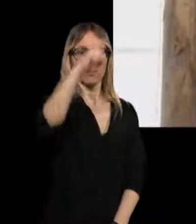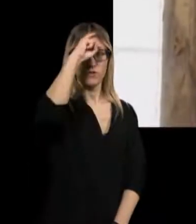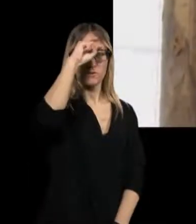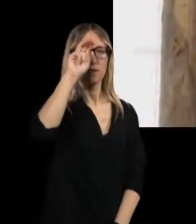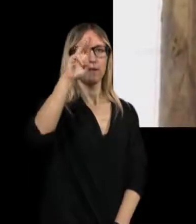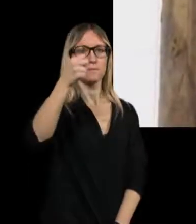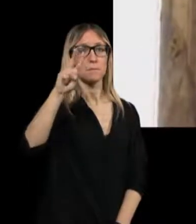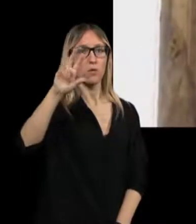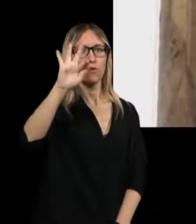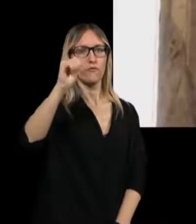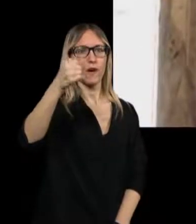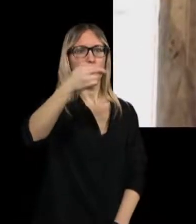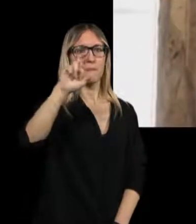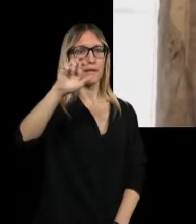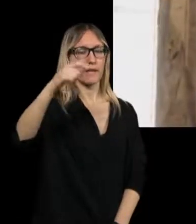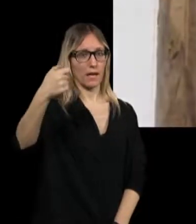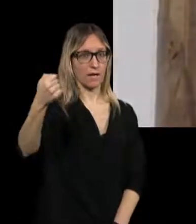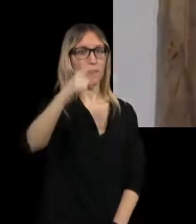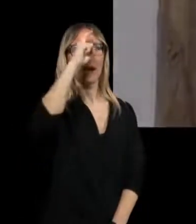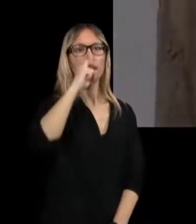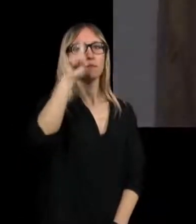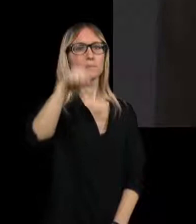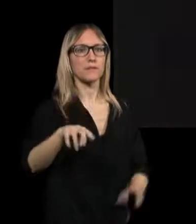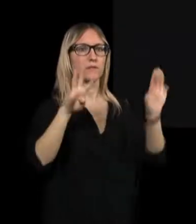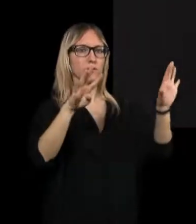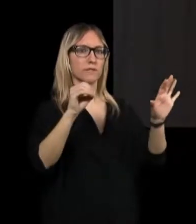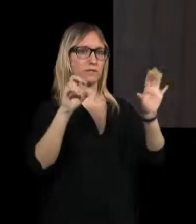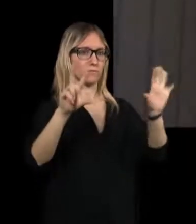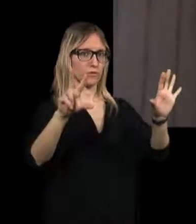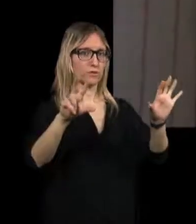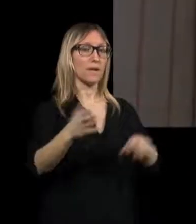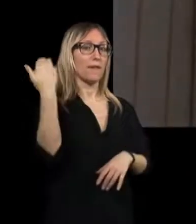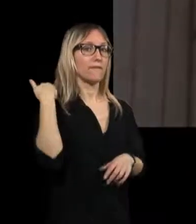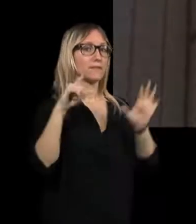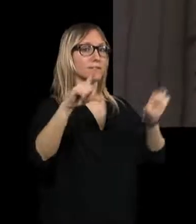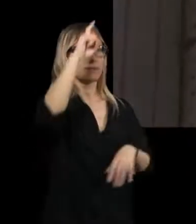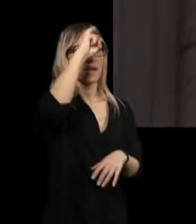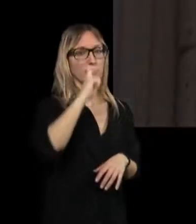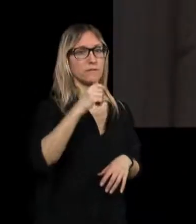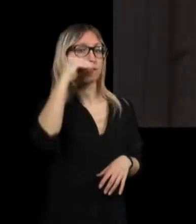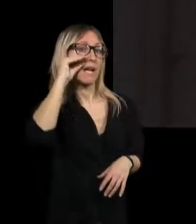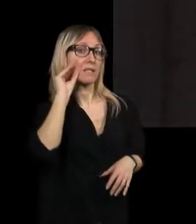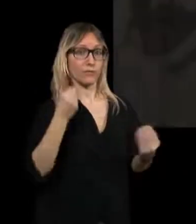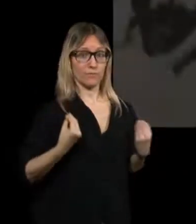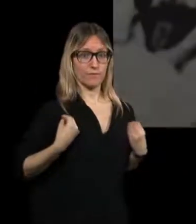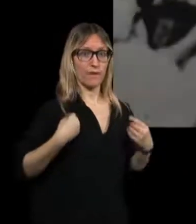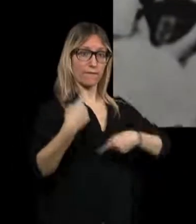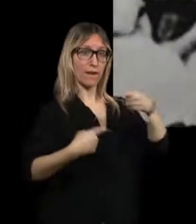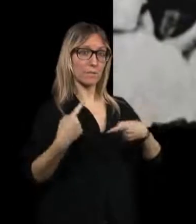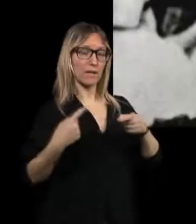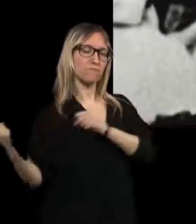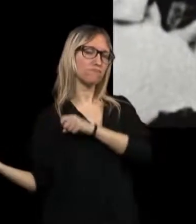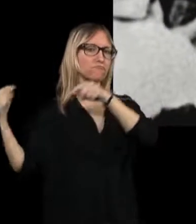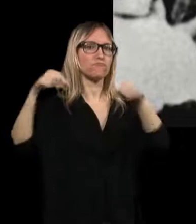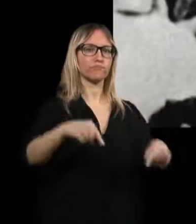Em dic Pau Fàbrega. Som l'any del senyor de 1908. Fa ja 7 anys que, des de Castelló, varen venir a